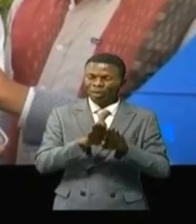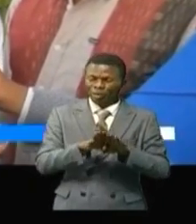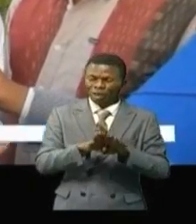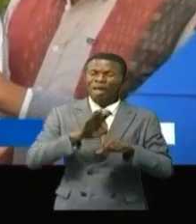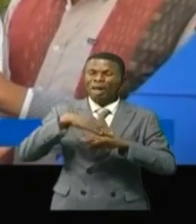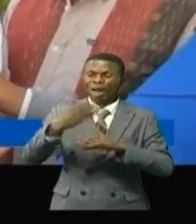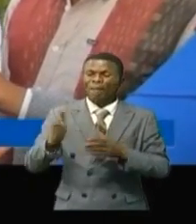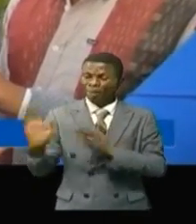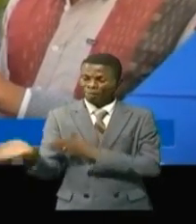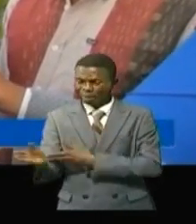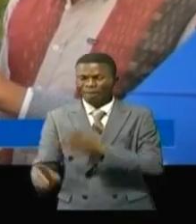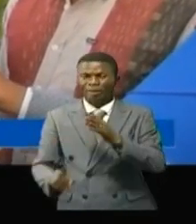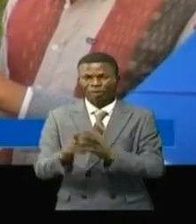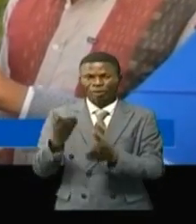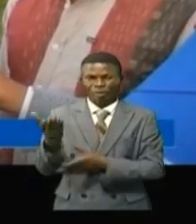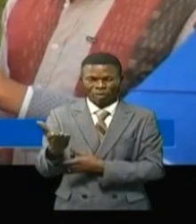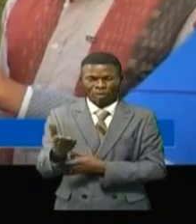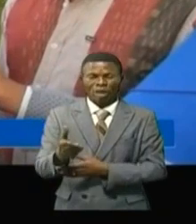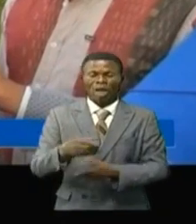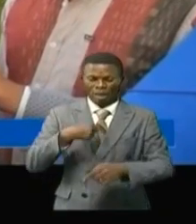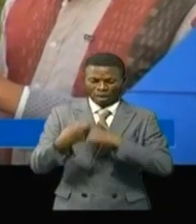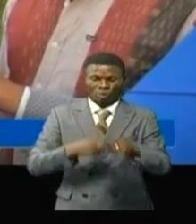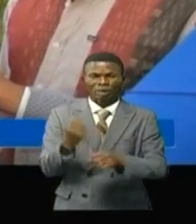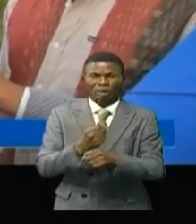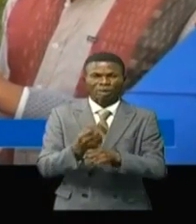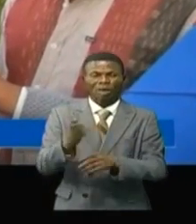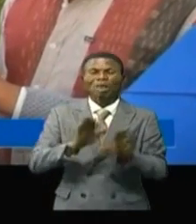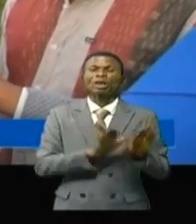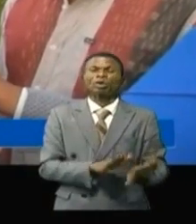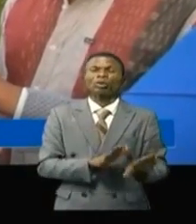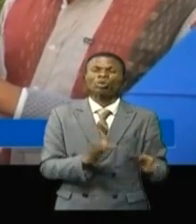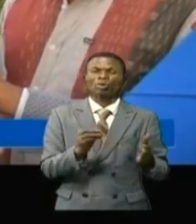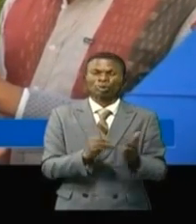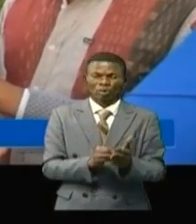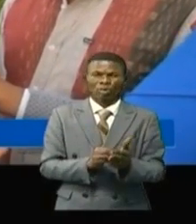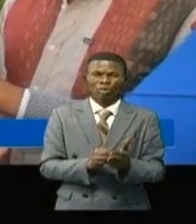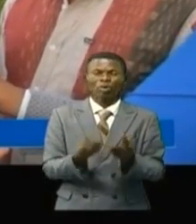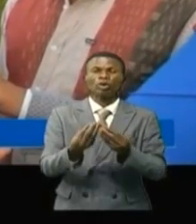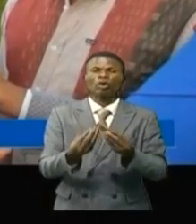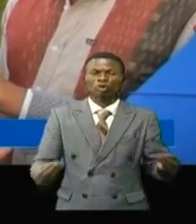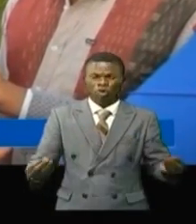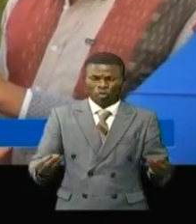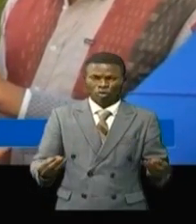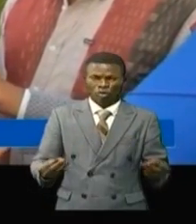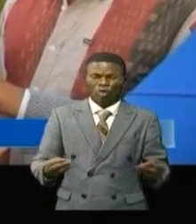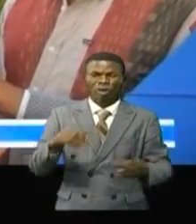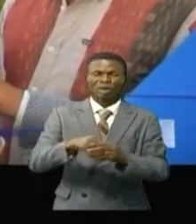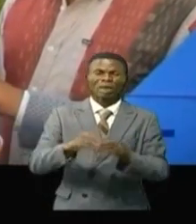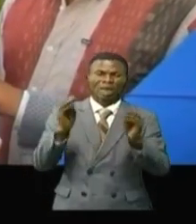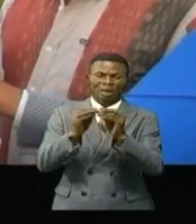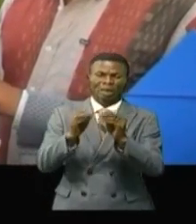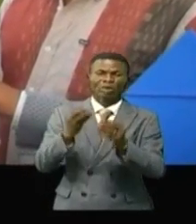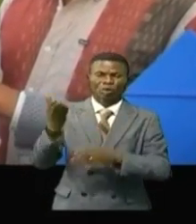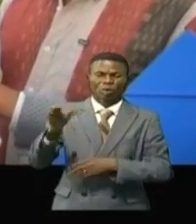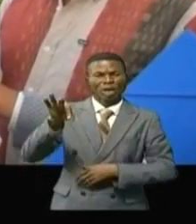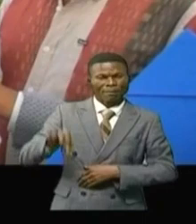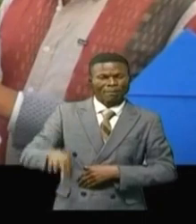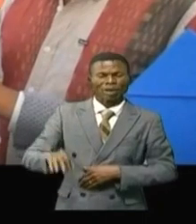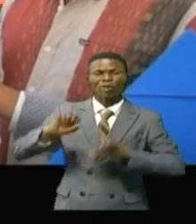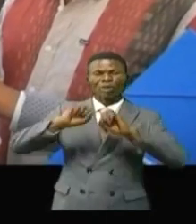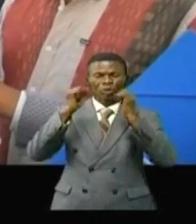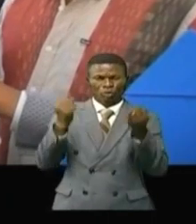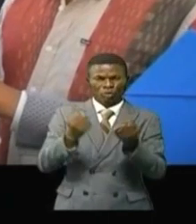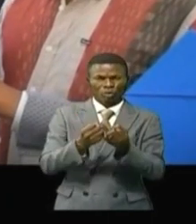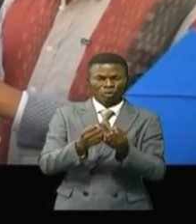apparaître. Les travaux viennent d'être lancés. Nous attendons justement cette réactivation des avantages sociaux. Parce que qui